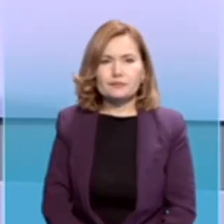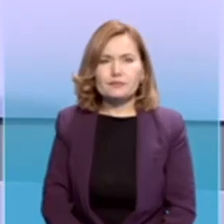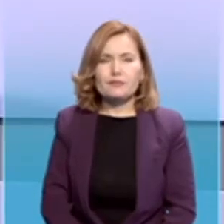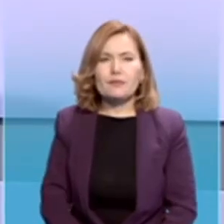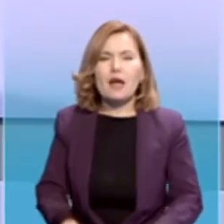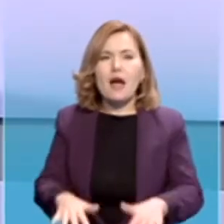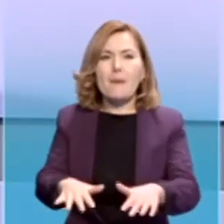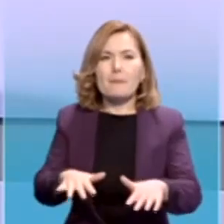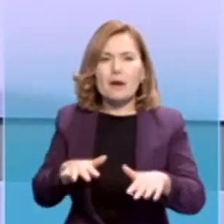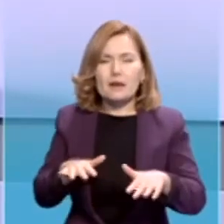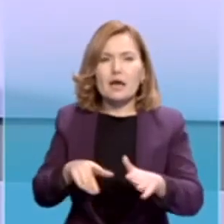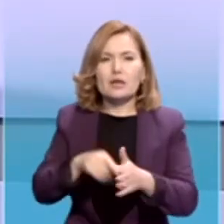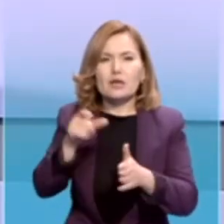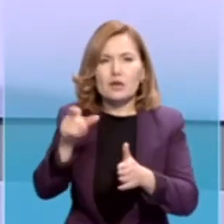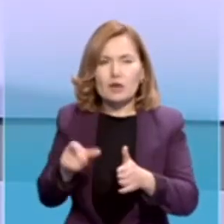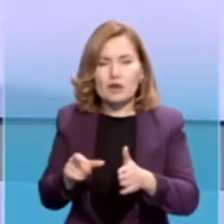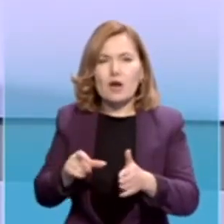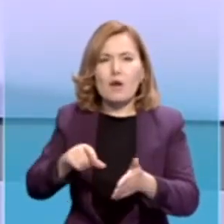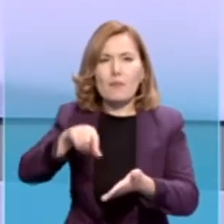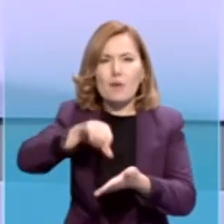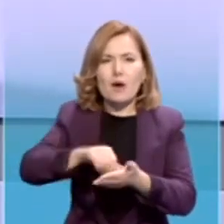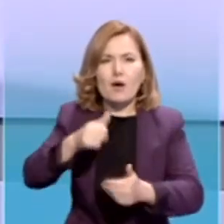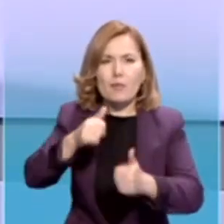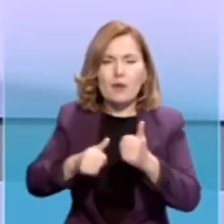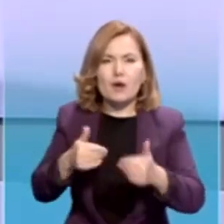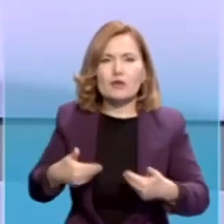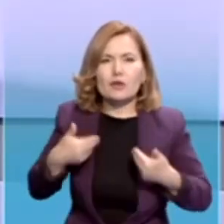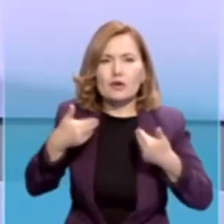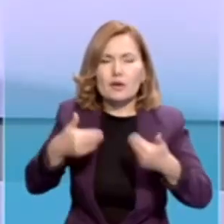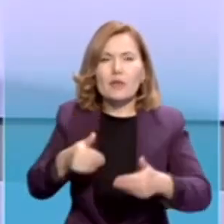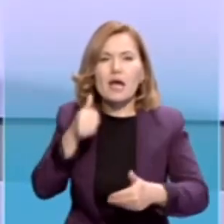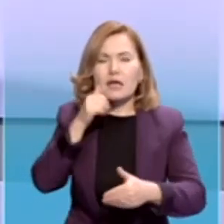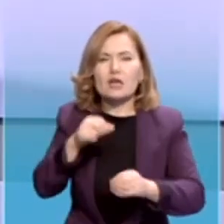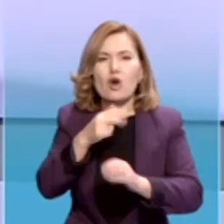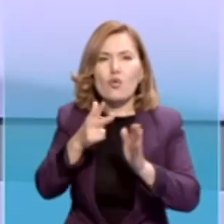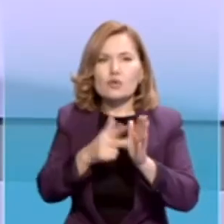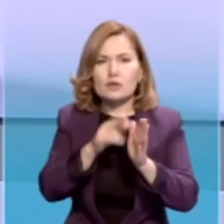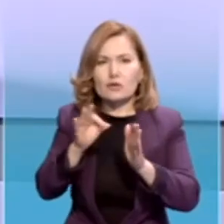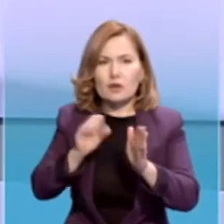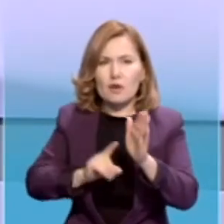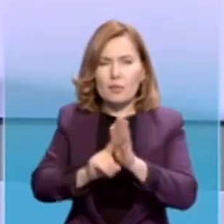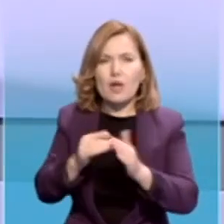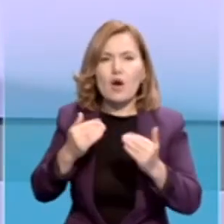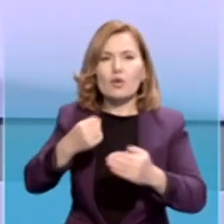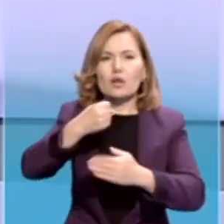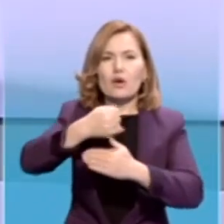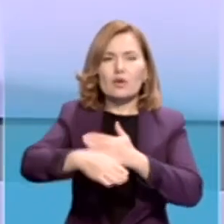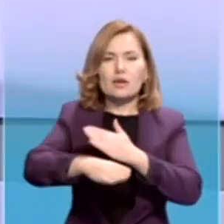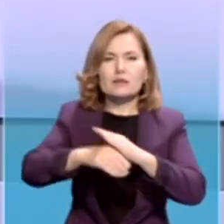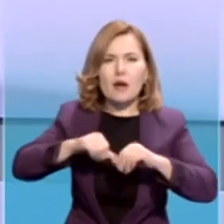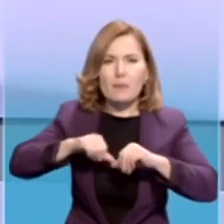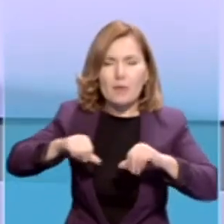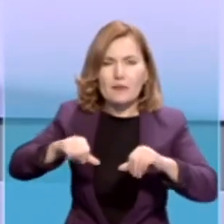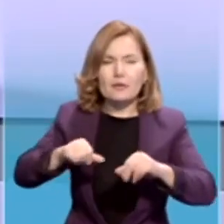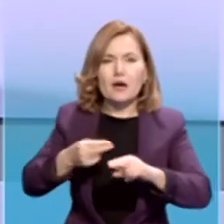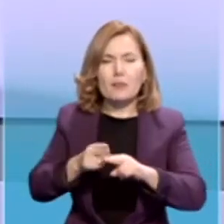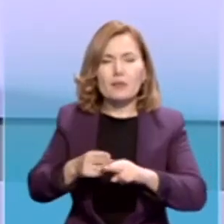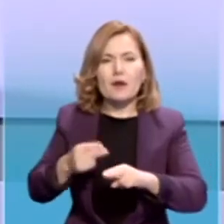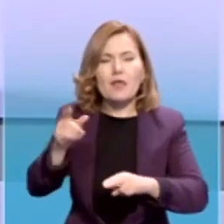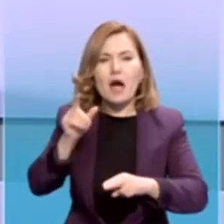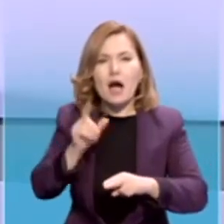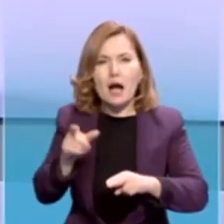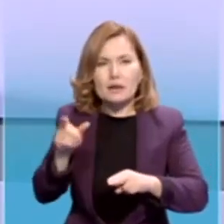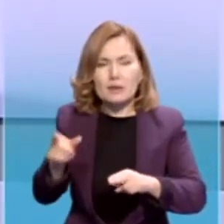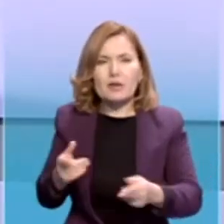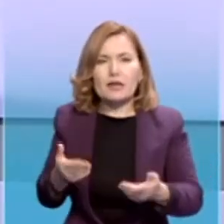Парламент сенатының депутаттығына үміткерлерді ұсыну ертең 18:00-де басталады. Бүгін орталық сайлау комиссиясы кандидаттарға қойылатын